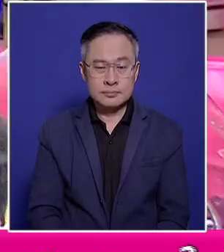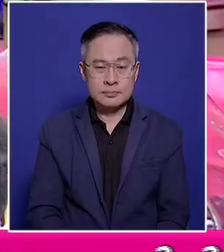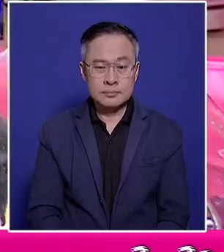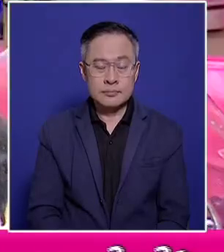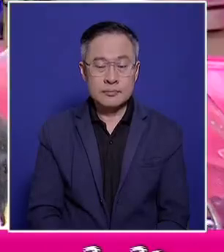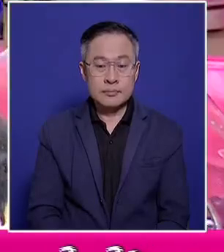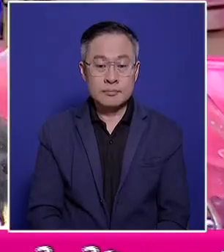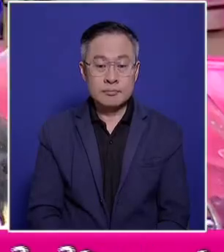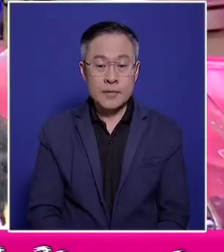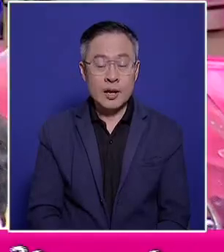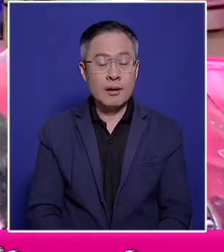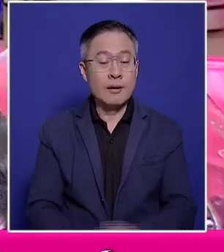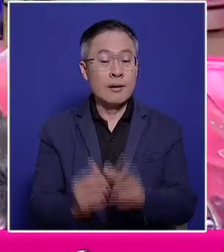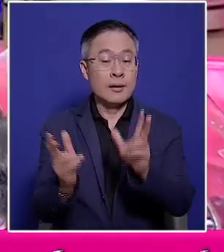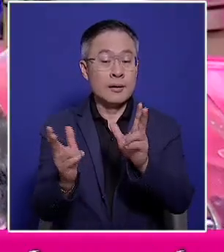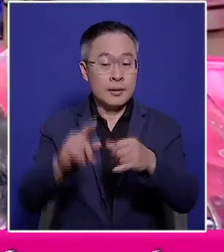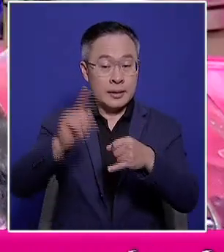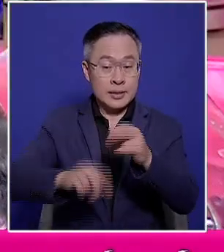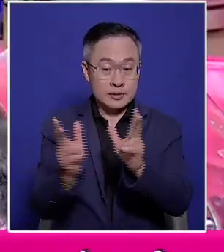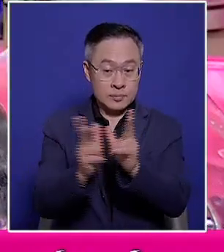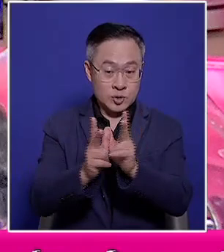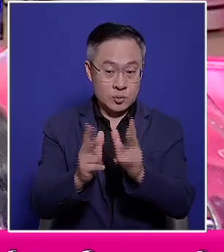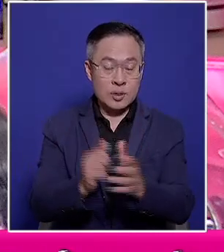เลขท้าย3ตัวหมุน1ครั้งเลข